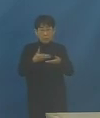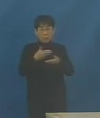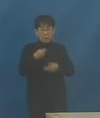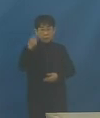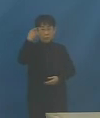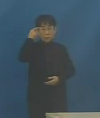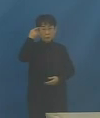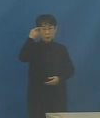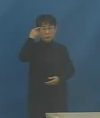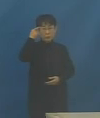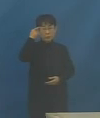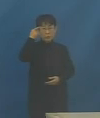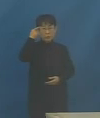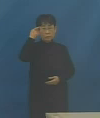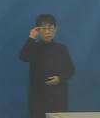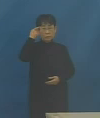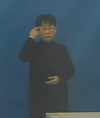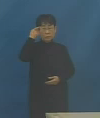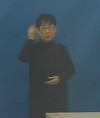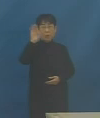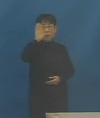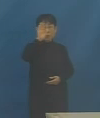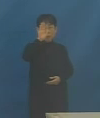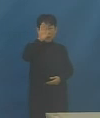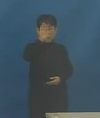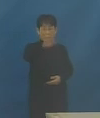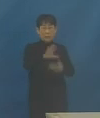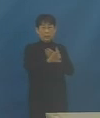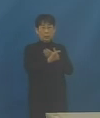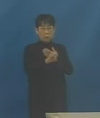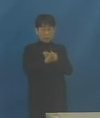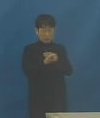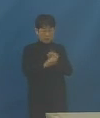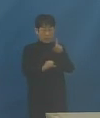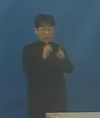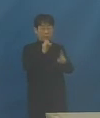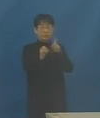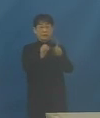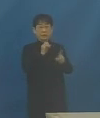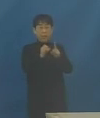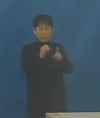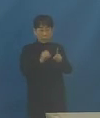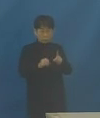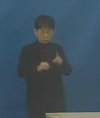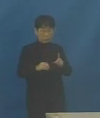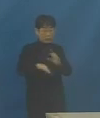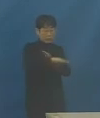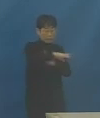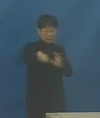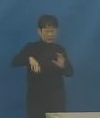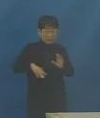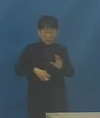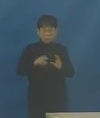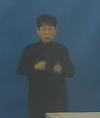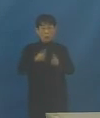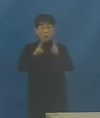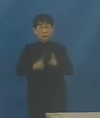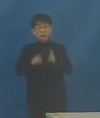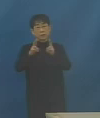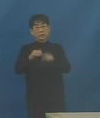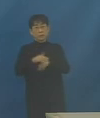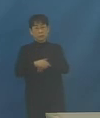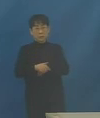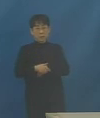ますこれからあの例えばデジタル田園都市国家構想それから aまあ